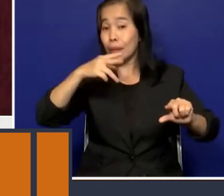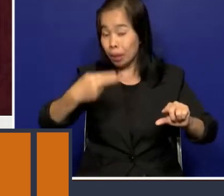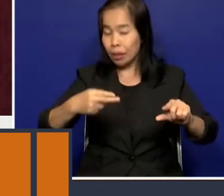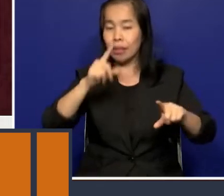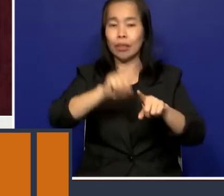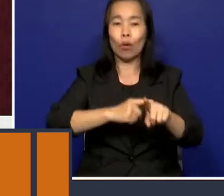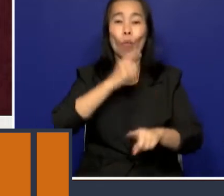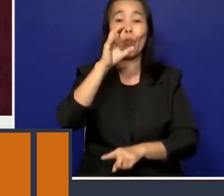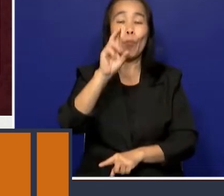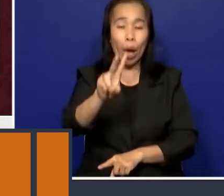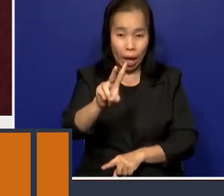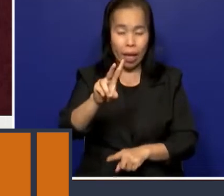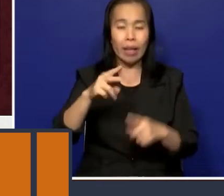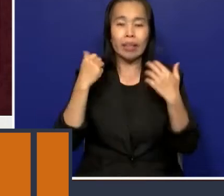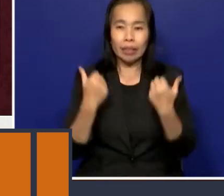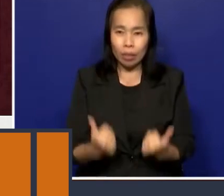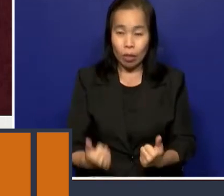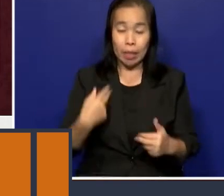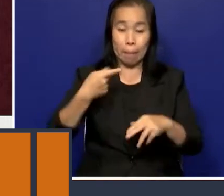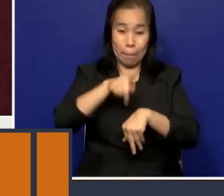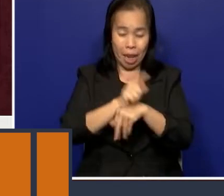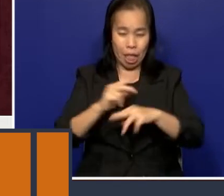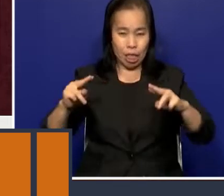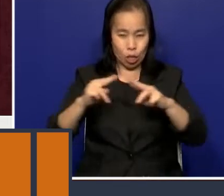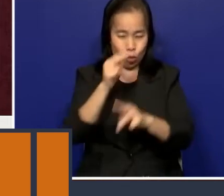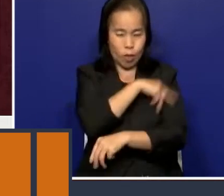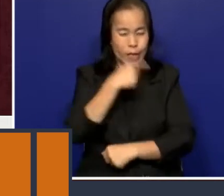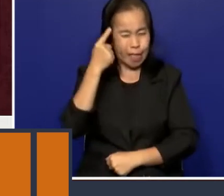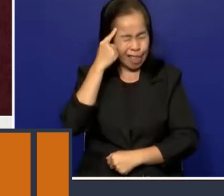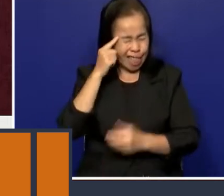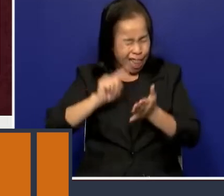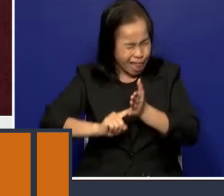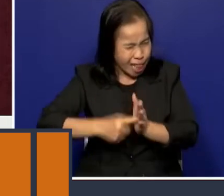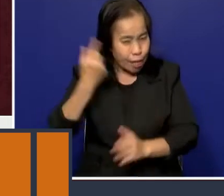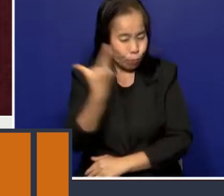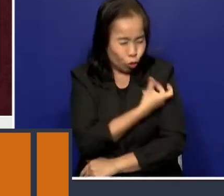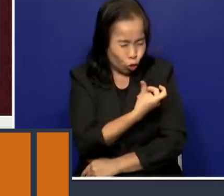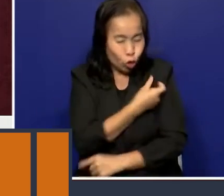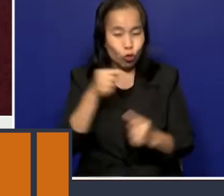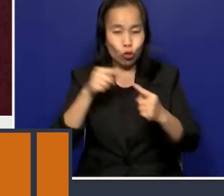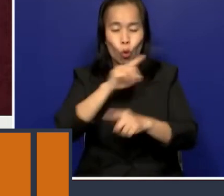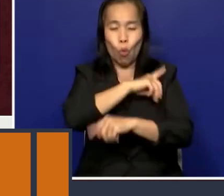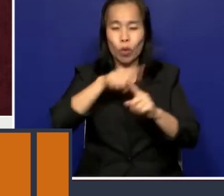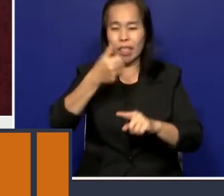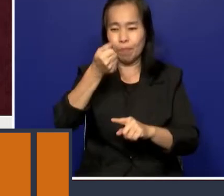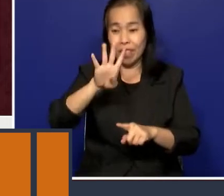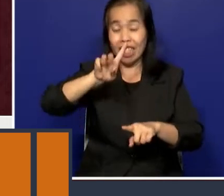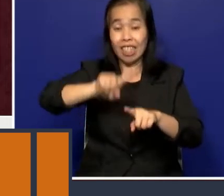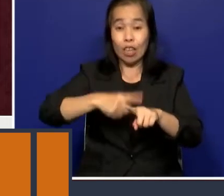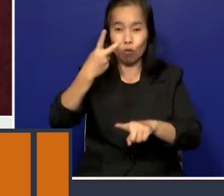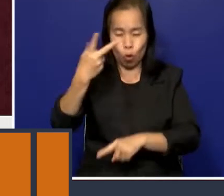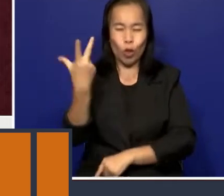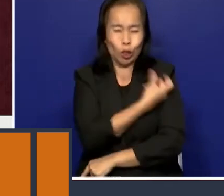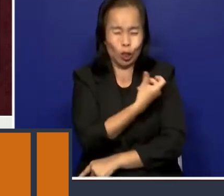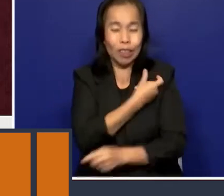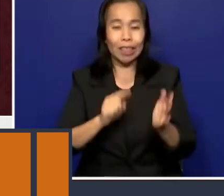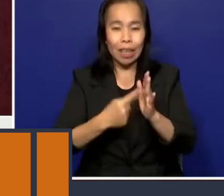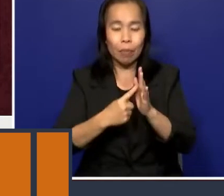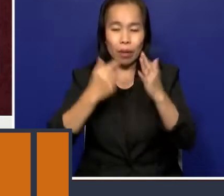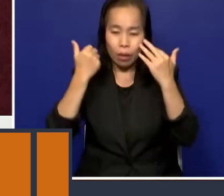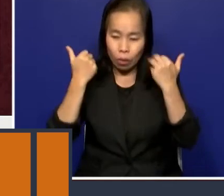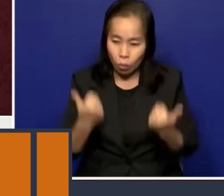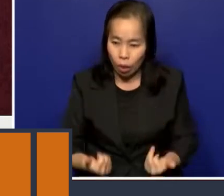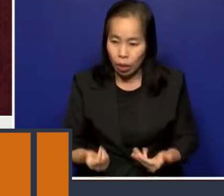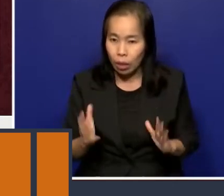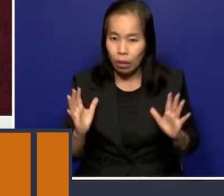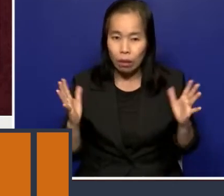ภาพันธ์ปลัดกระทวงสาสุขตั้งเป้าว่าจะเริ่มฉีดในวนวาเลนไย 14 กุภาสุดท้ายวัแงความ